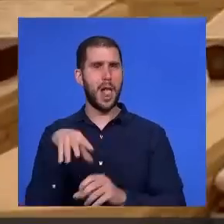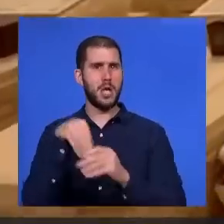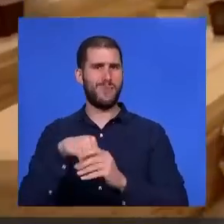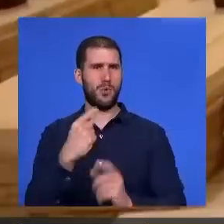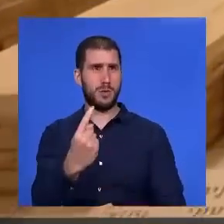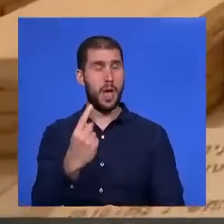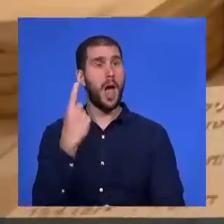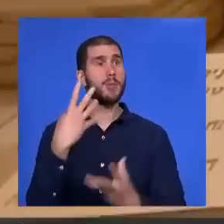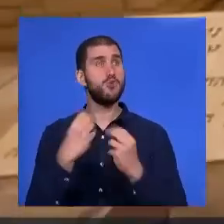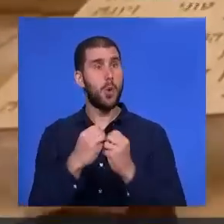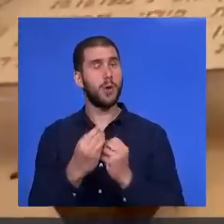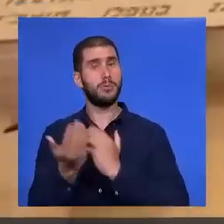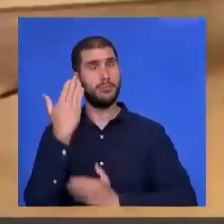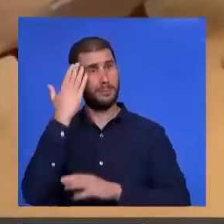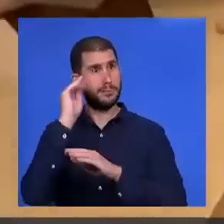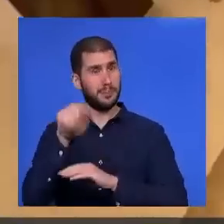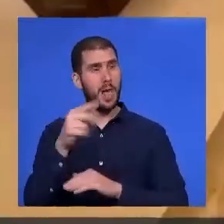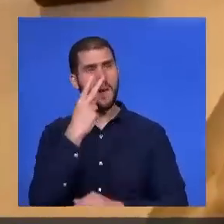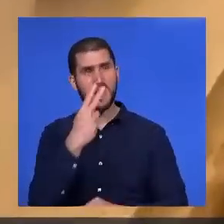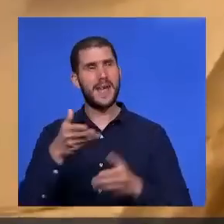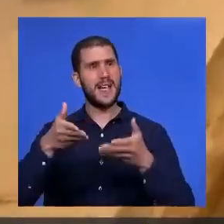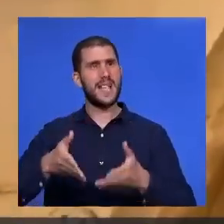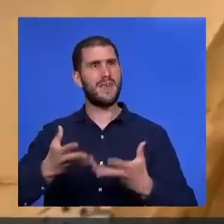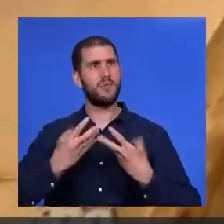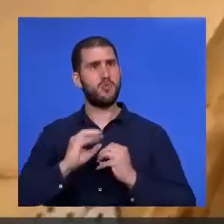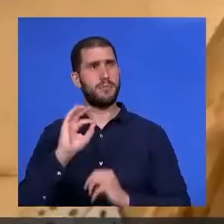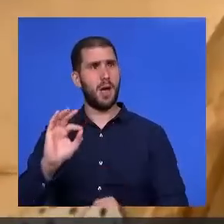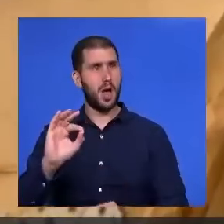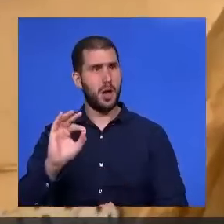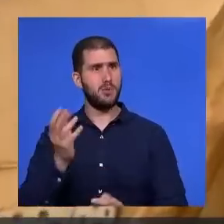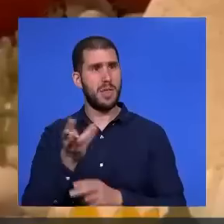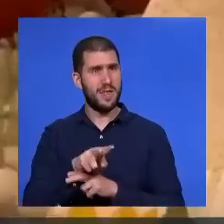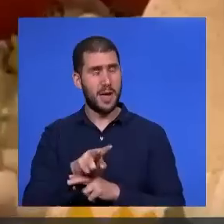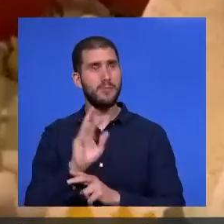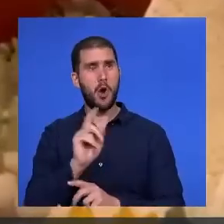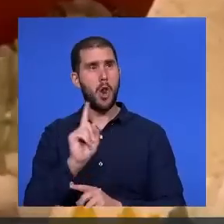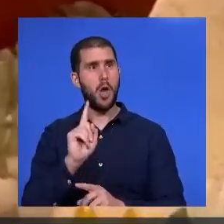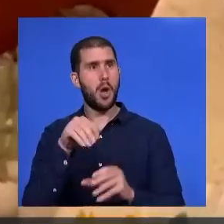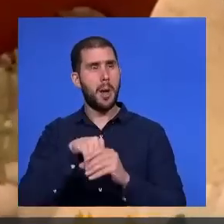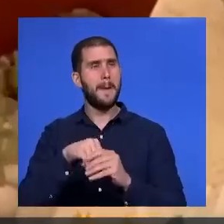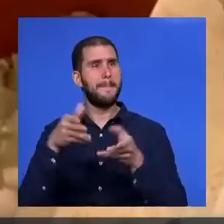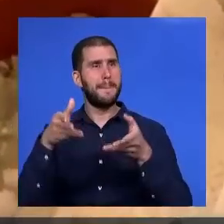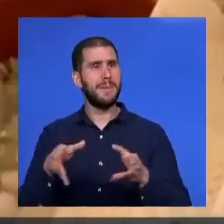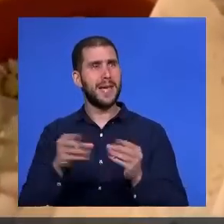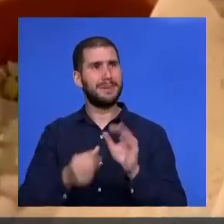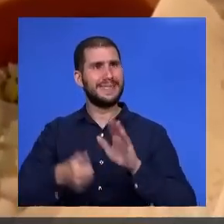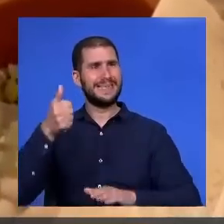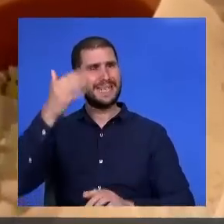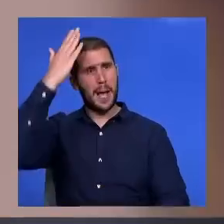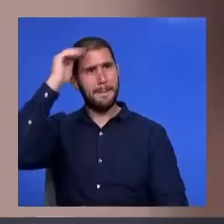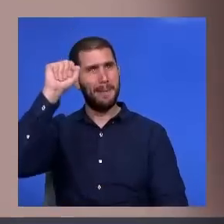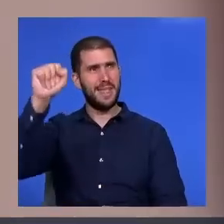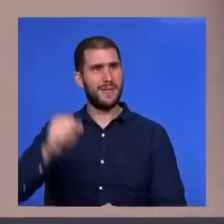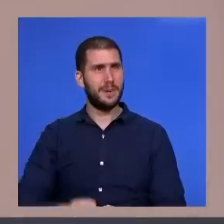אחת המשפחות הקדימה והגיעה לבקר את קבר בן המשפחה שנפל, כדי לא להיות באותו בית עלמין עם השר בן